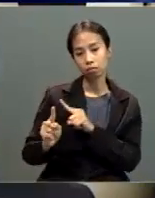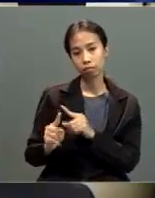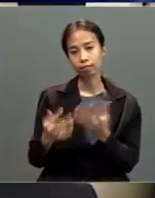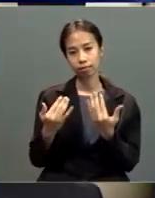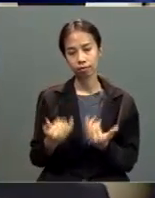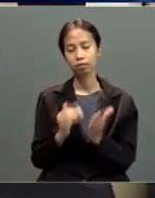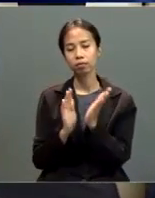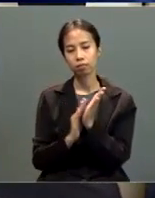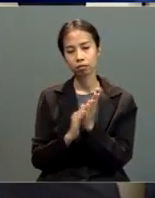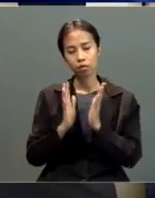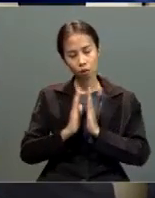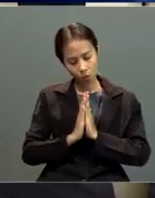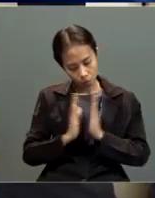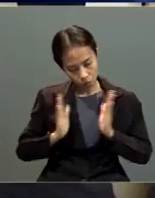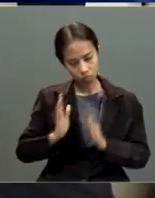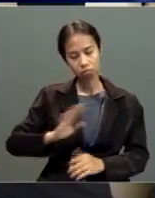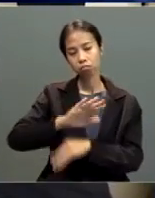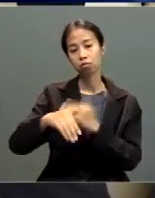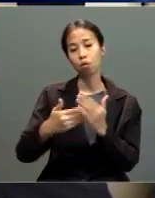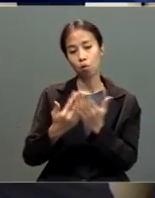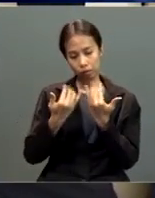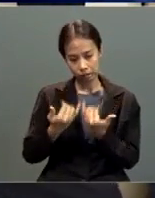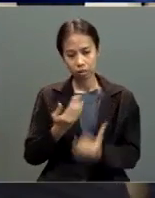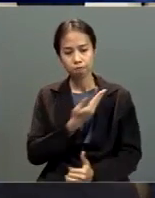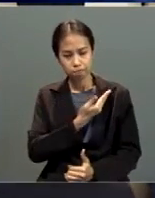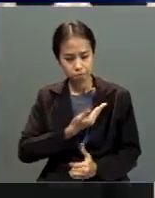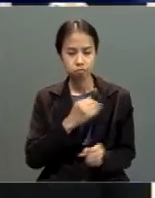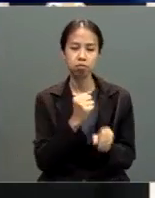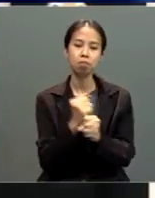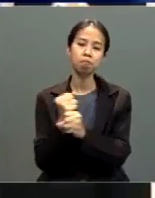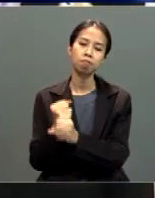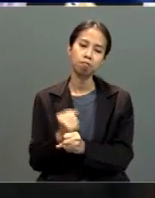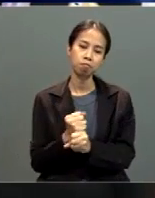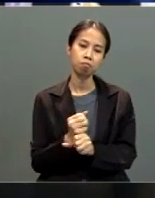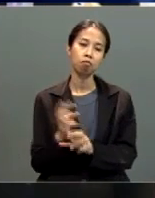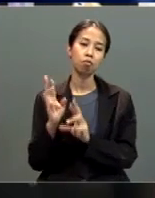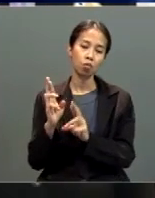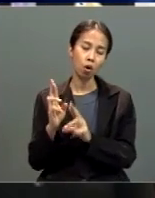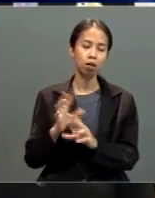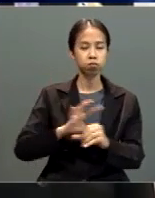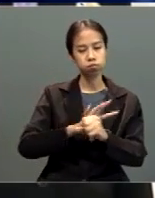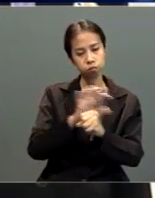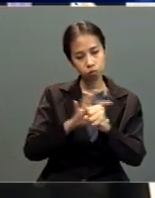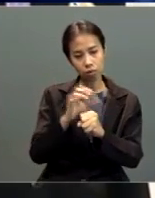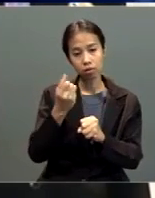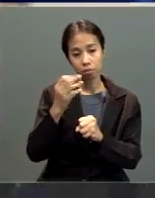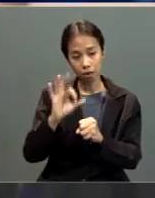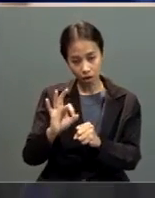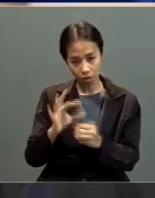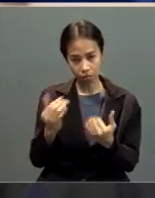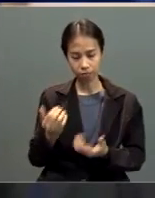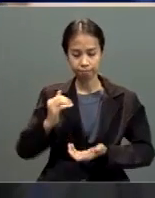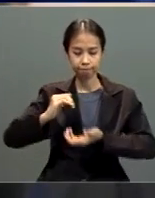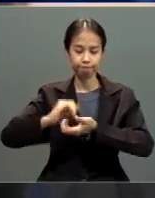ได้ชื่นชมและขอบคุณบุคลากรทุกภาคส่วนที่เสียสละอุทิศตนในการเฝ้าระวังคัดกรองโควิด-19 รวมถึงความ